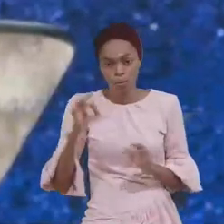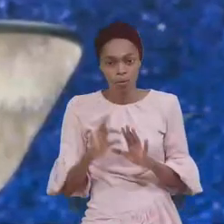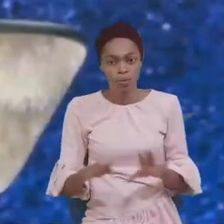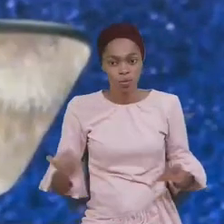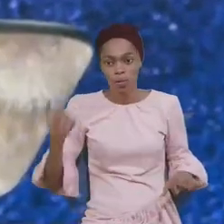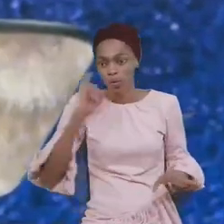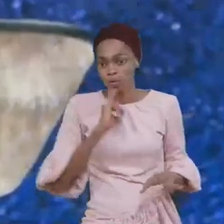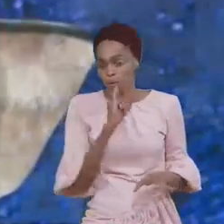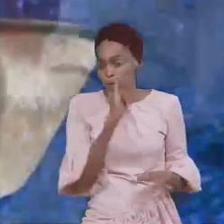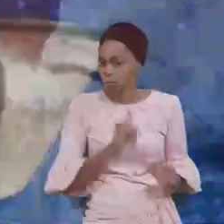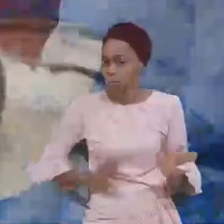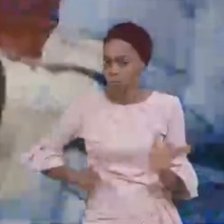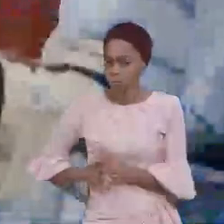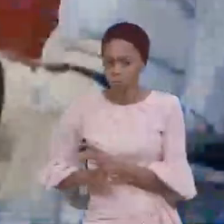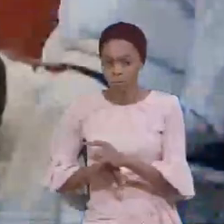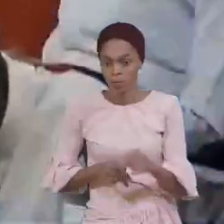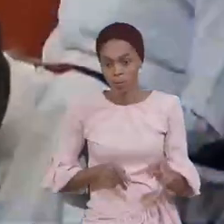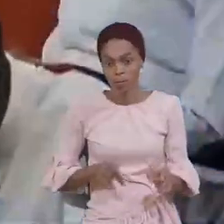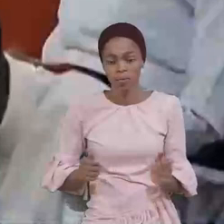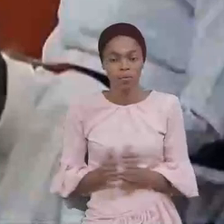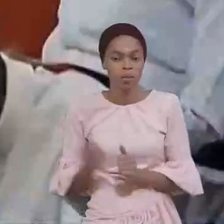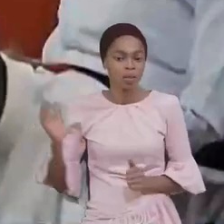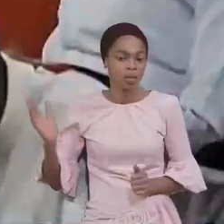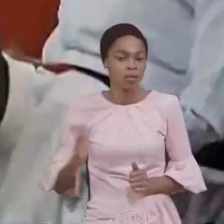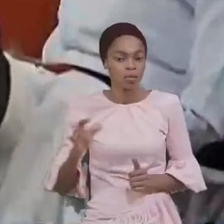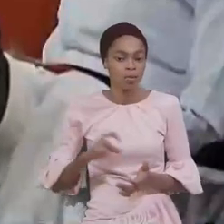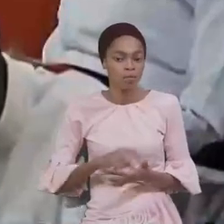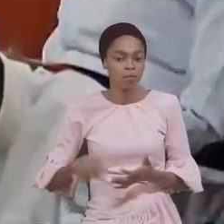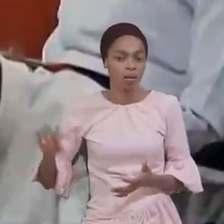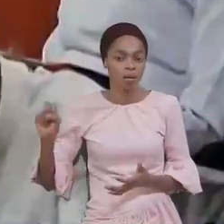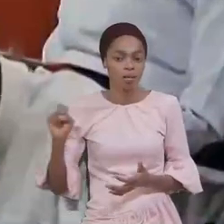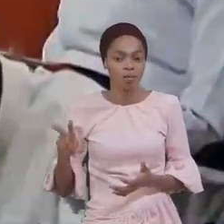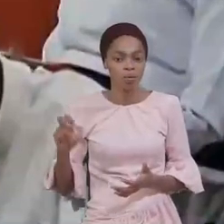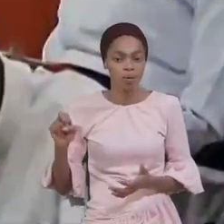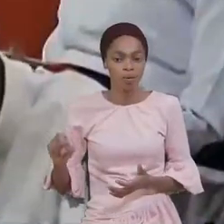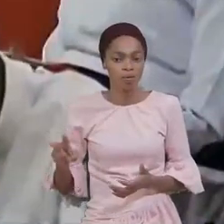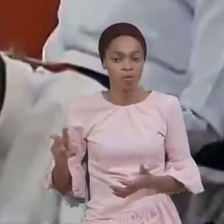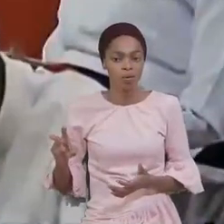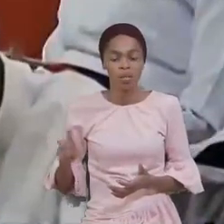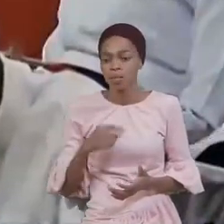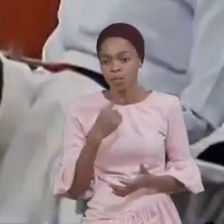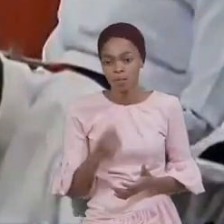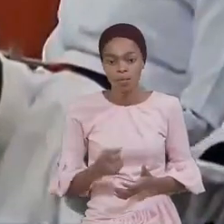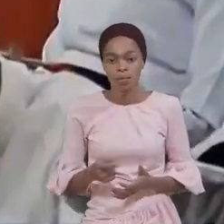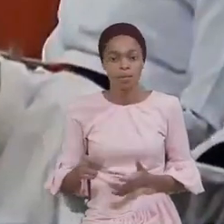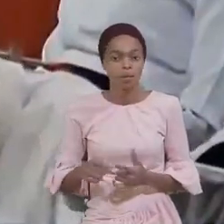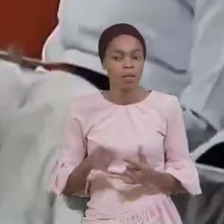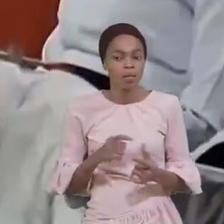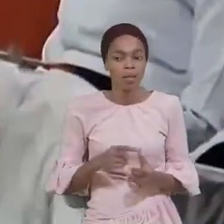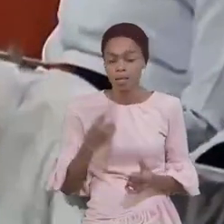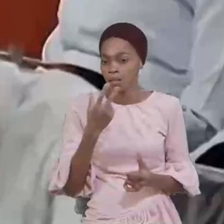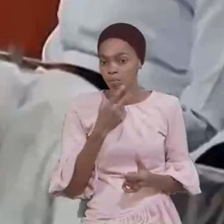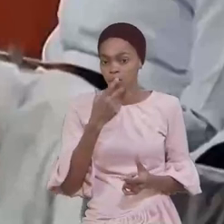l'Éternel fit tomber du ciel sur eux de grosses pierres jusqu'à Azeka et